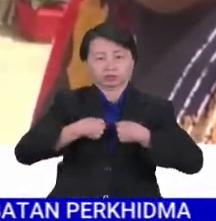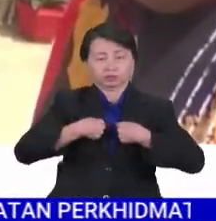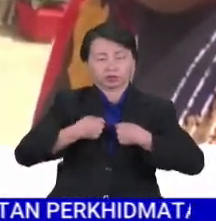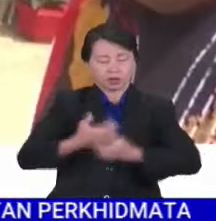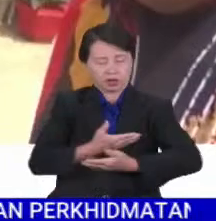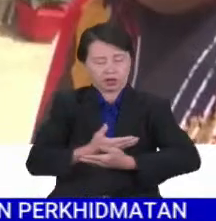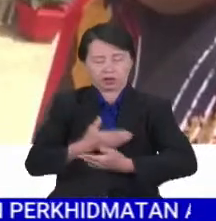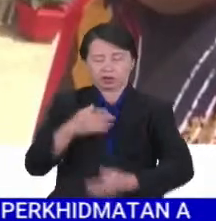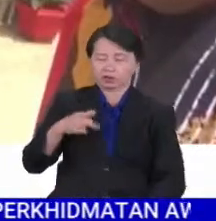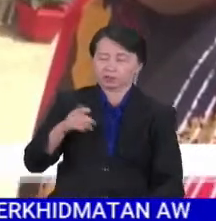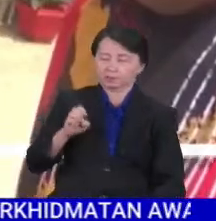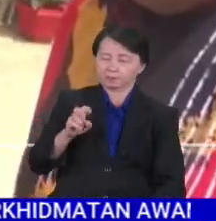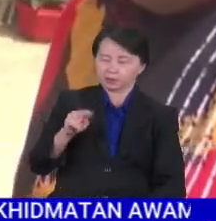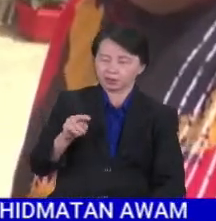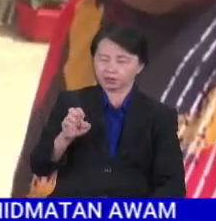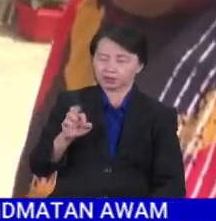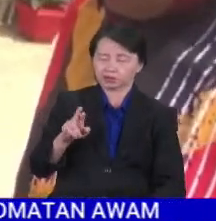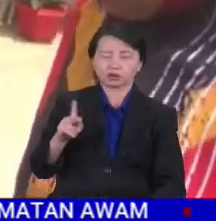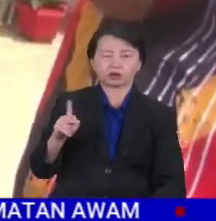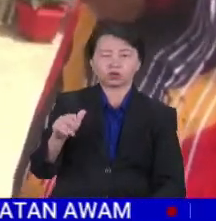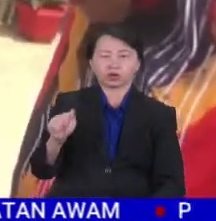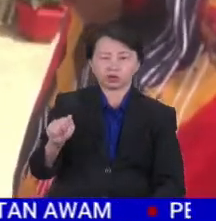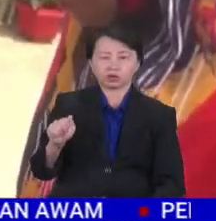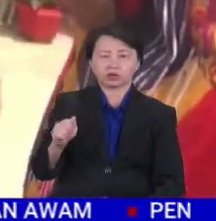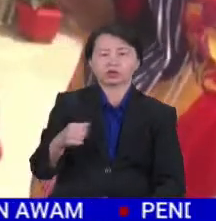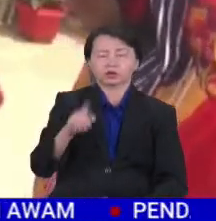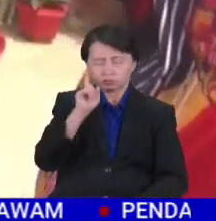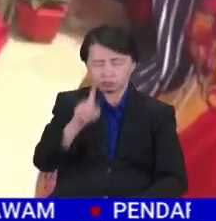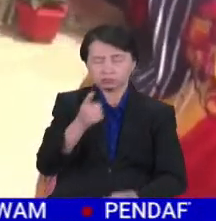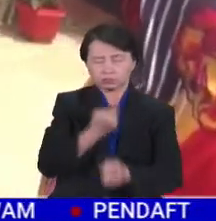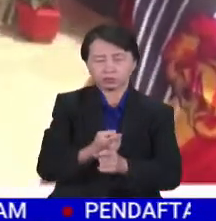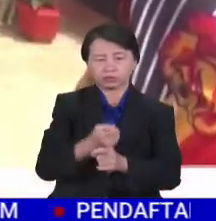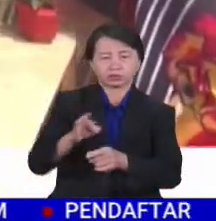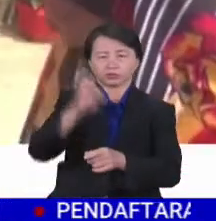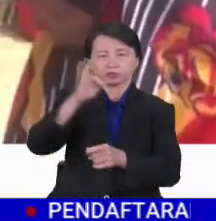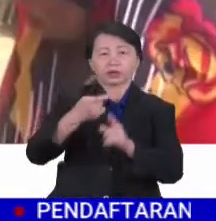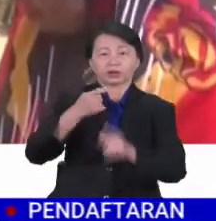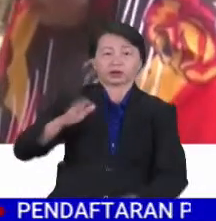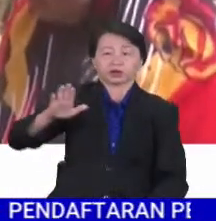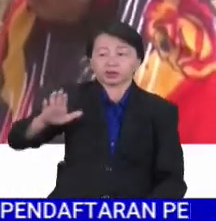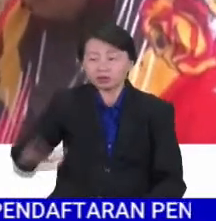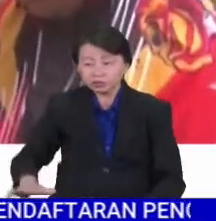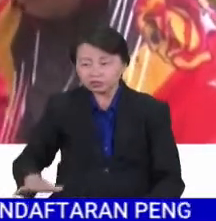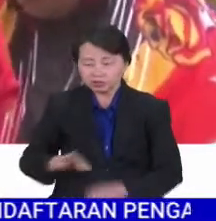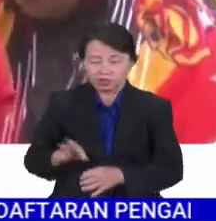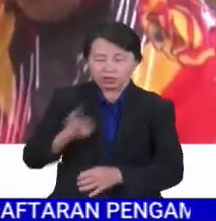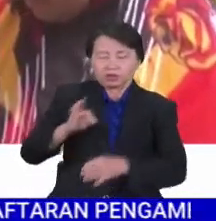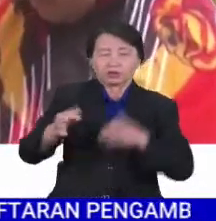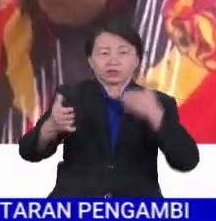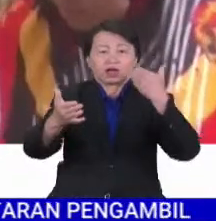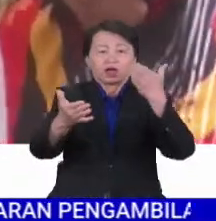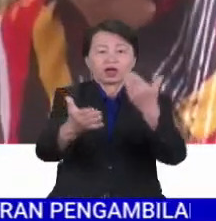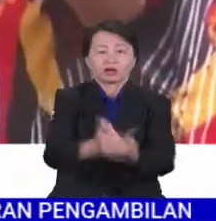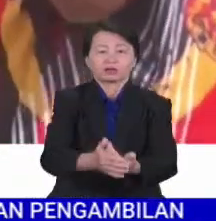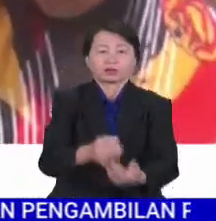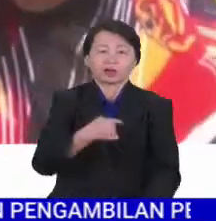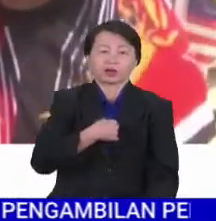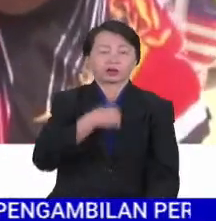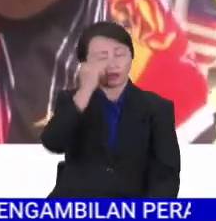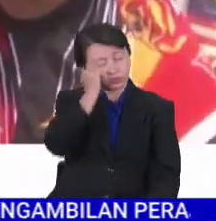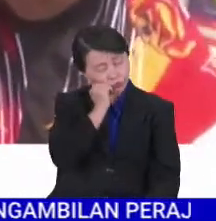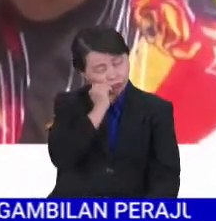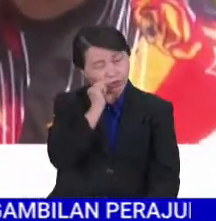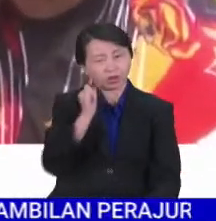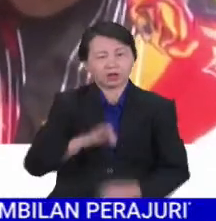juga. Memang semangat tu daripada kita kecil lagi. Sampai sekarang ni dah tua dah.